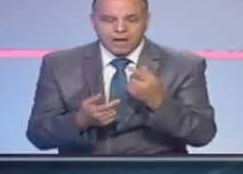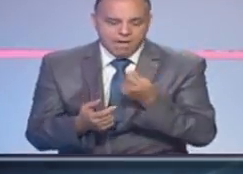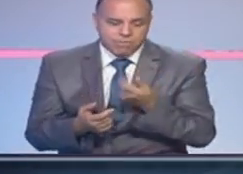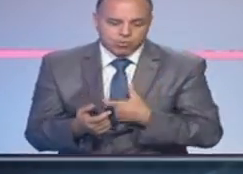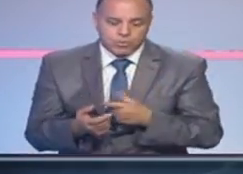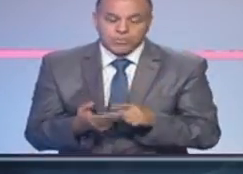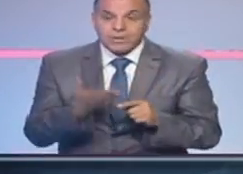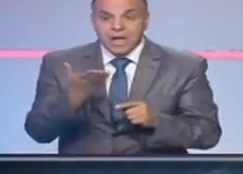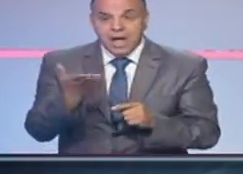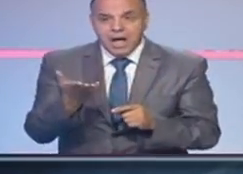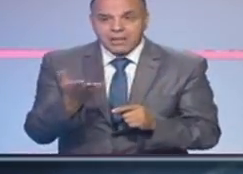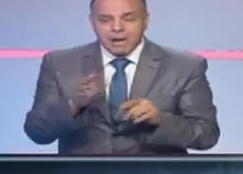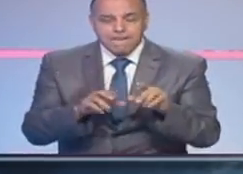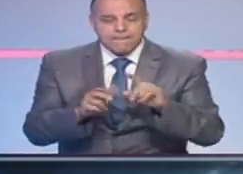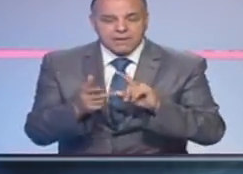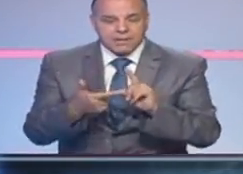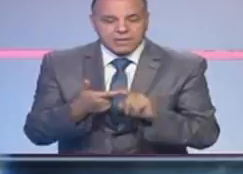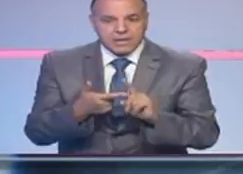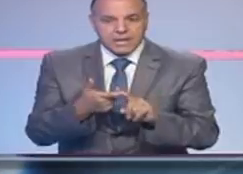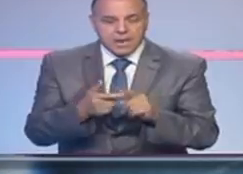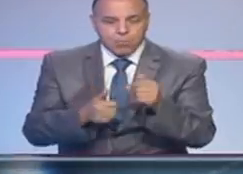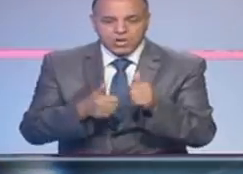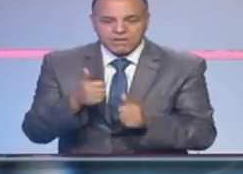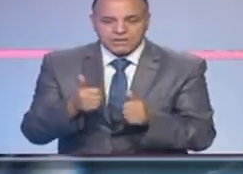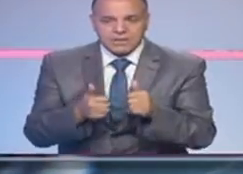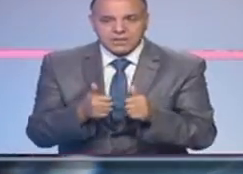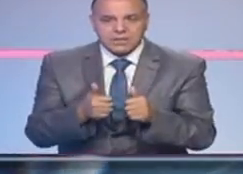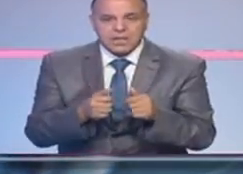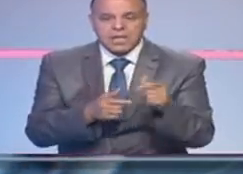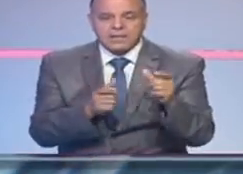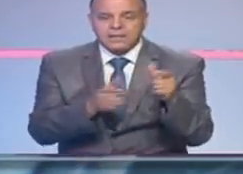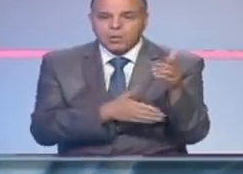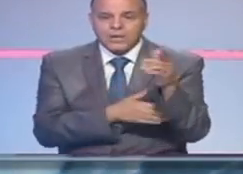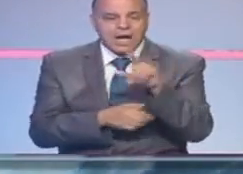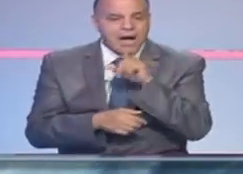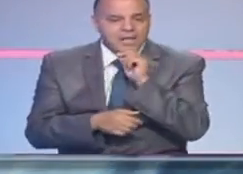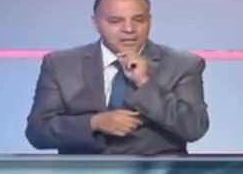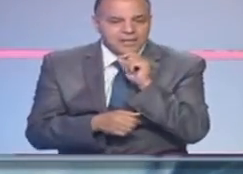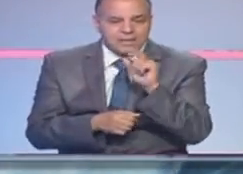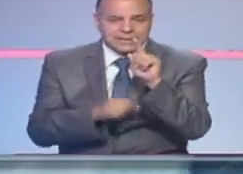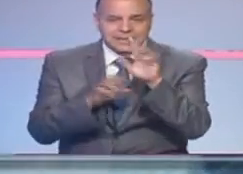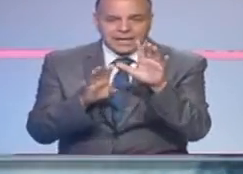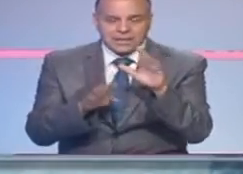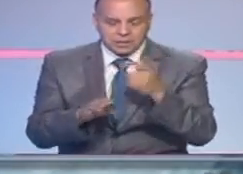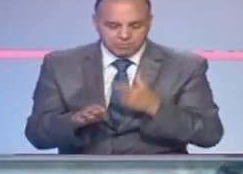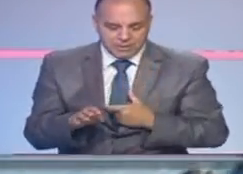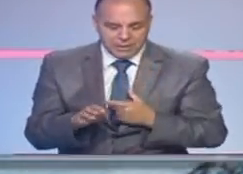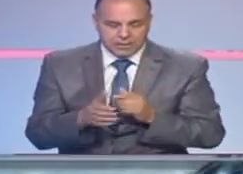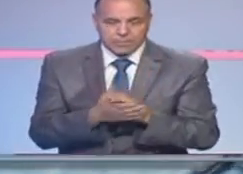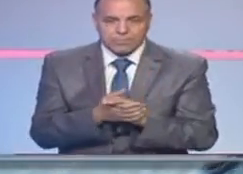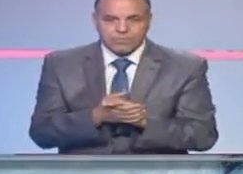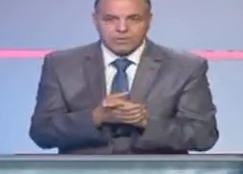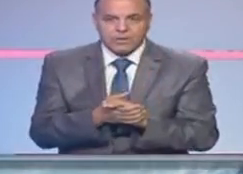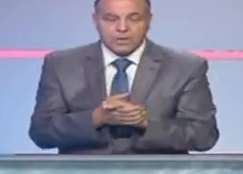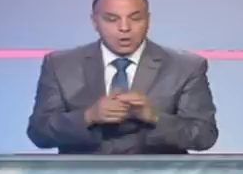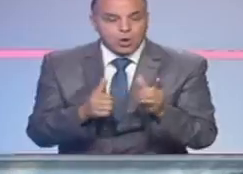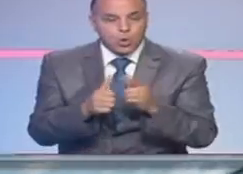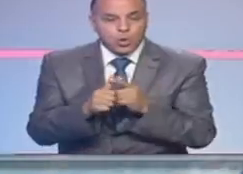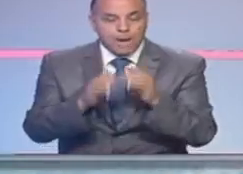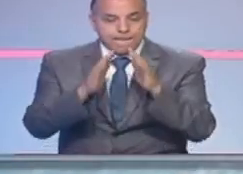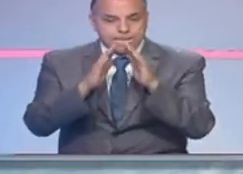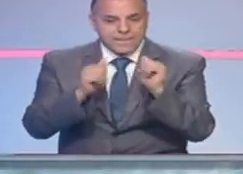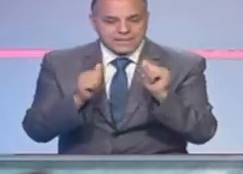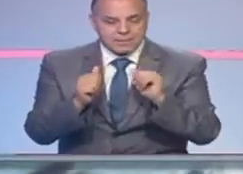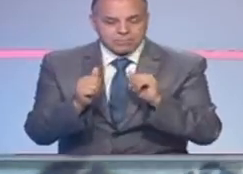فيما الى المركز الثاني في المنافسات الى دوله قطر بتسعه عشره ميداليه وتصدرت مصر